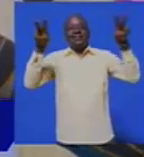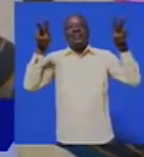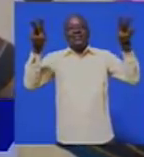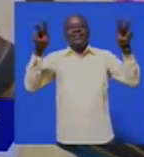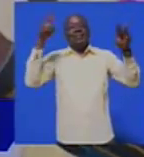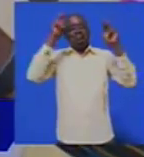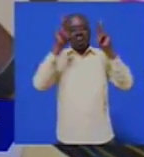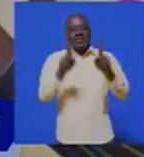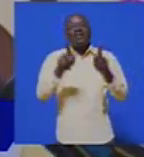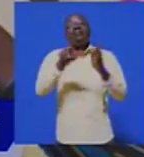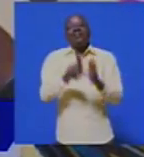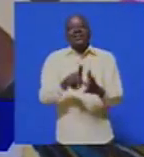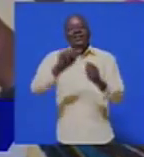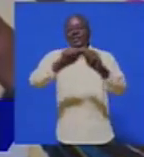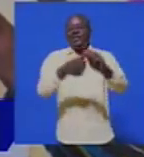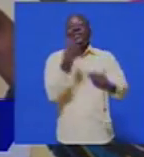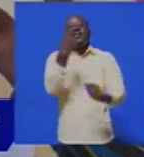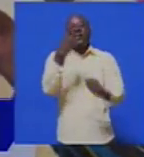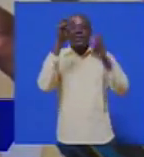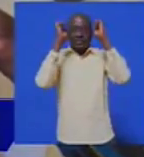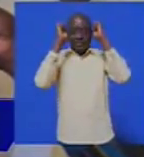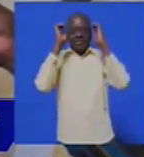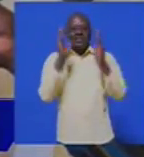de chacun des enseignants